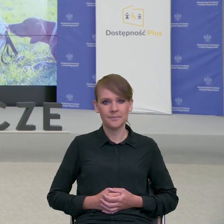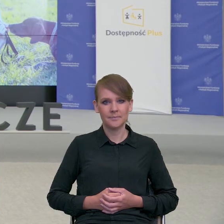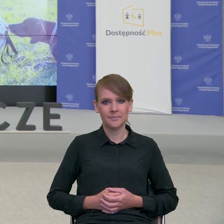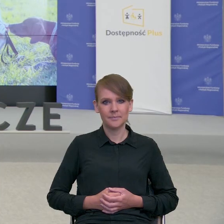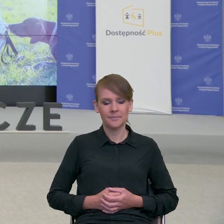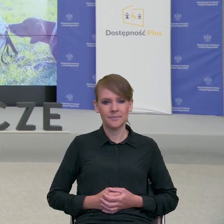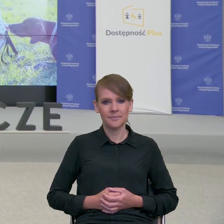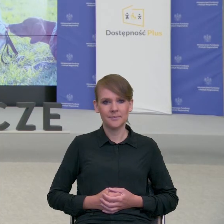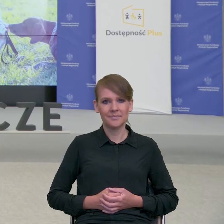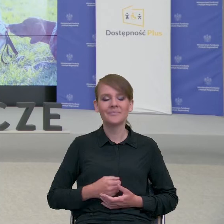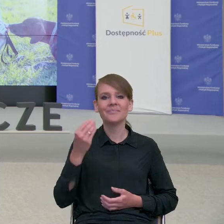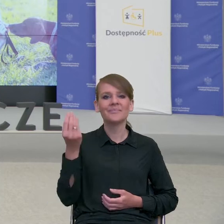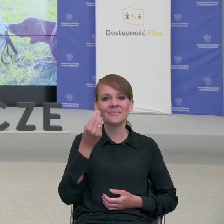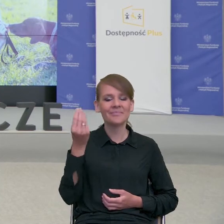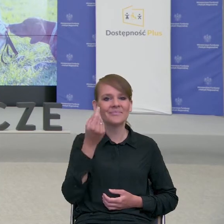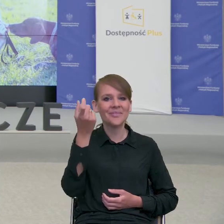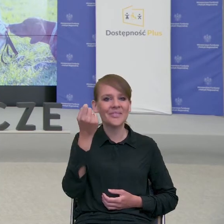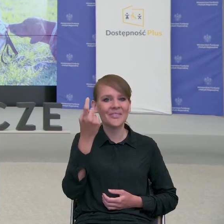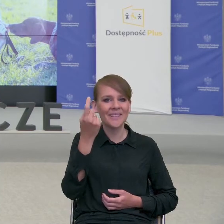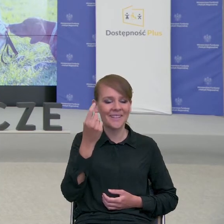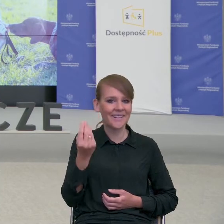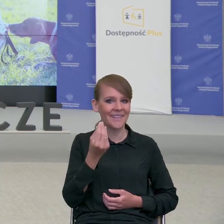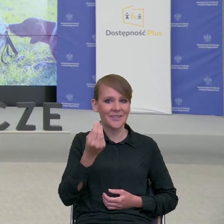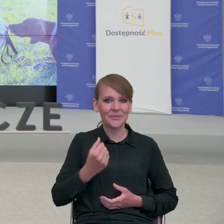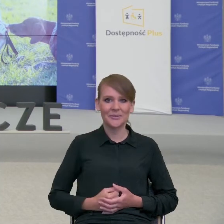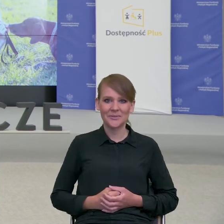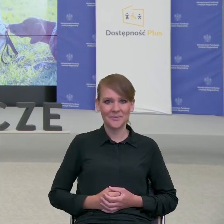Jeszcze chwilka. Musimy się podłączyć.